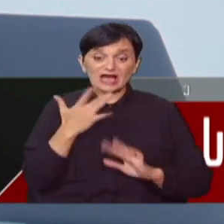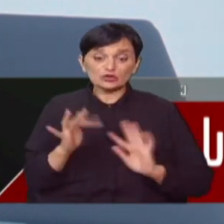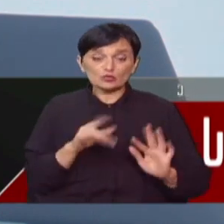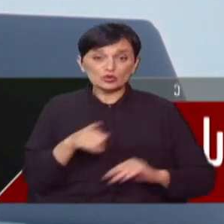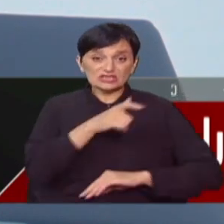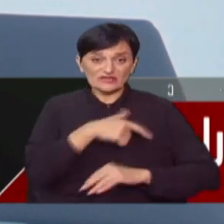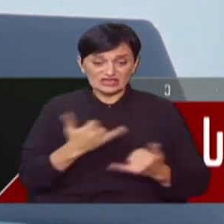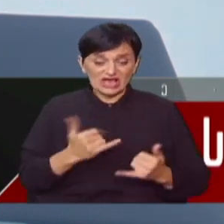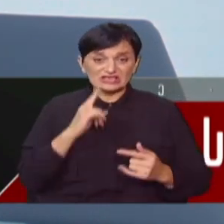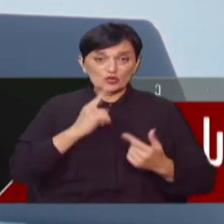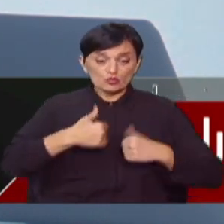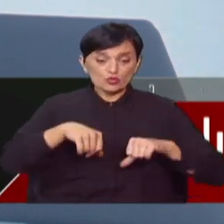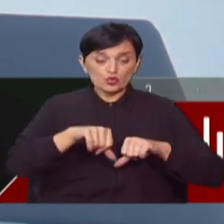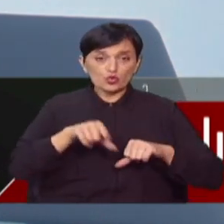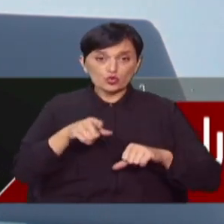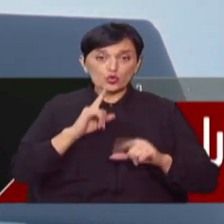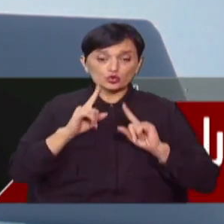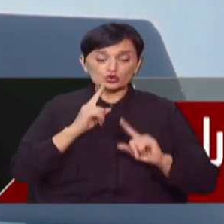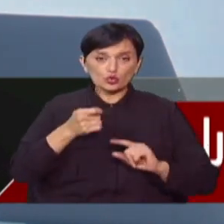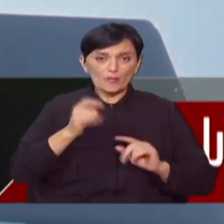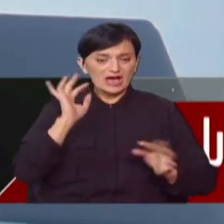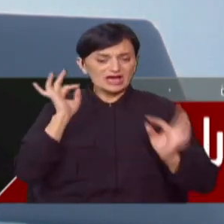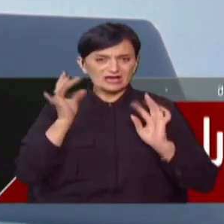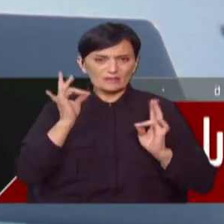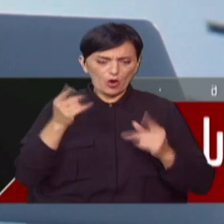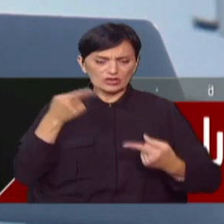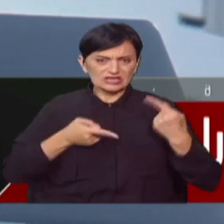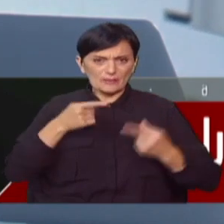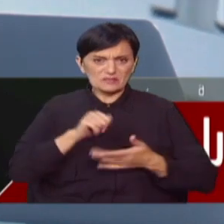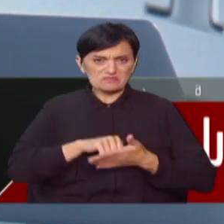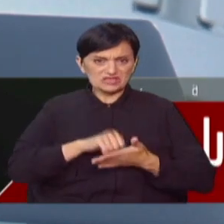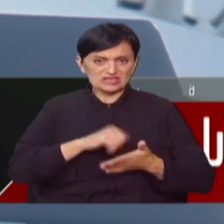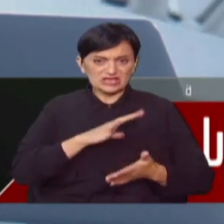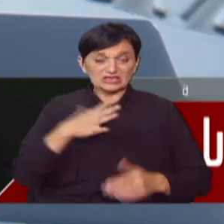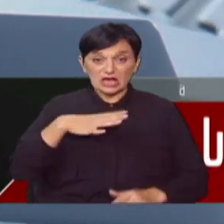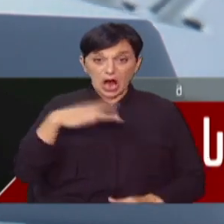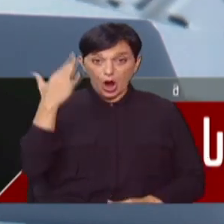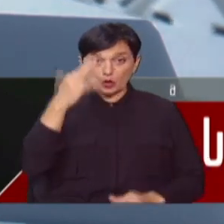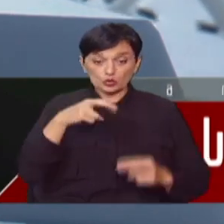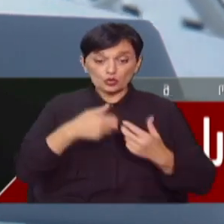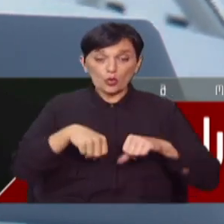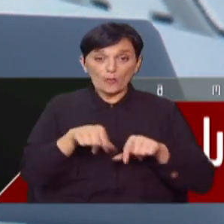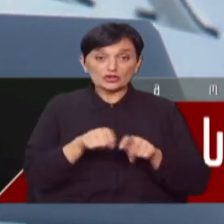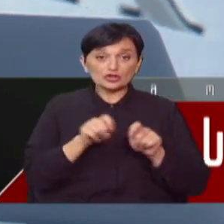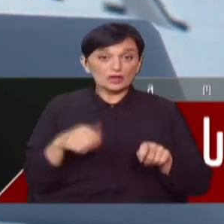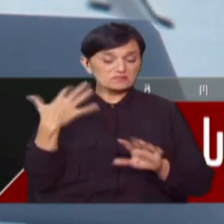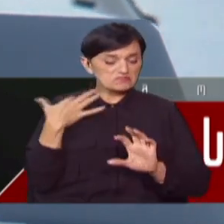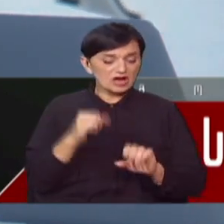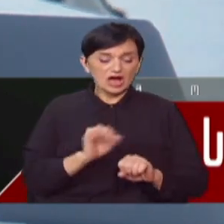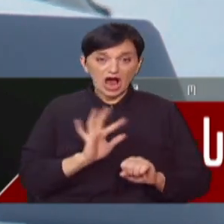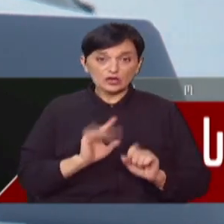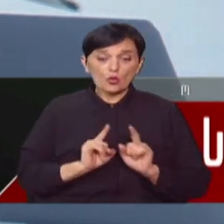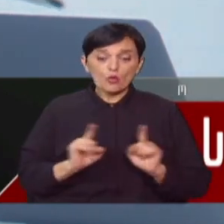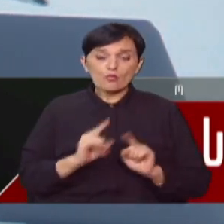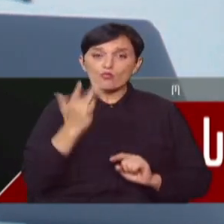მოძრაობის წევრებმა დღეს ბიუროს ხდომაზე წარადგინეს, რაც ხმაურისა და დაპირისპირების მიზეზი გახდა. ქართული ოცნება კომისიის შექმნას ხარს არ უჭერს და